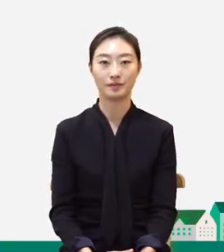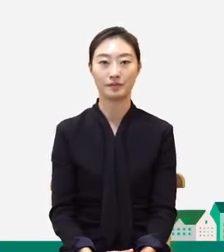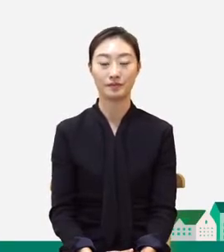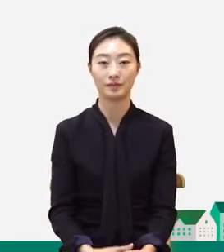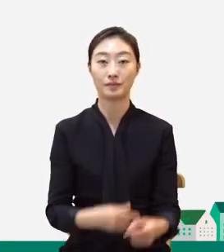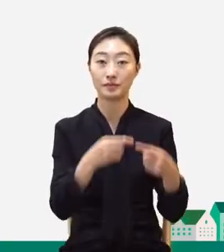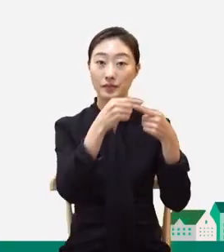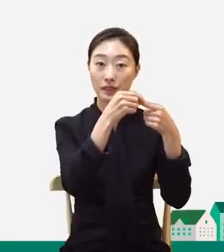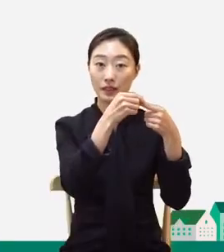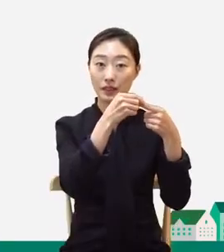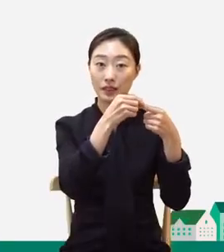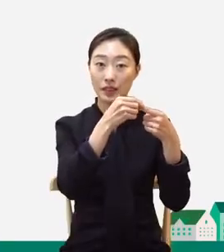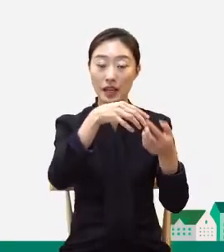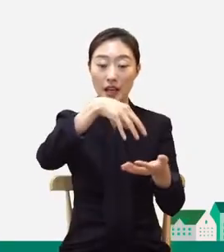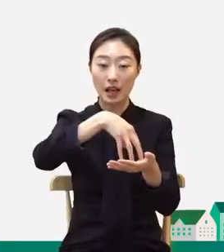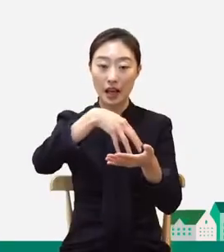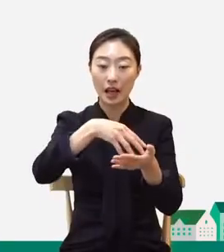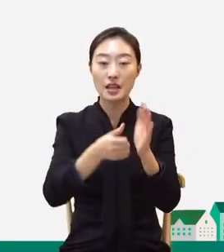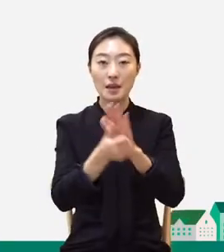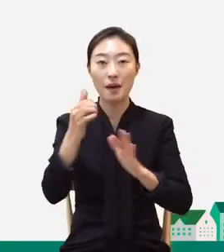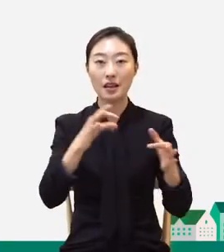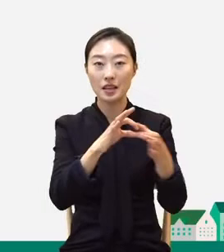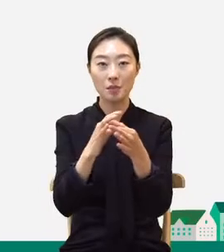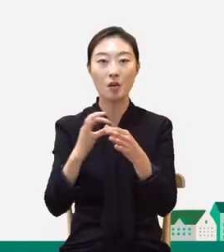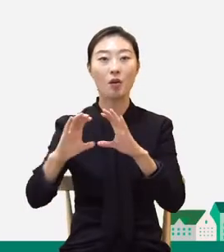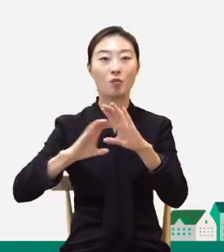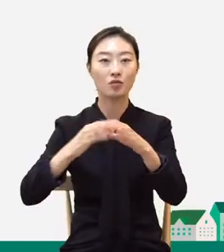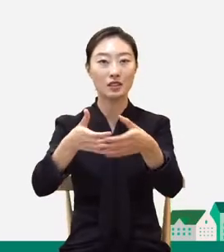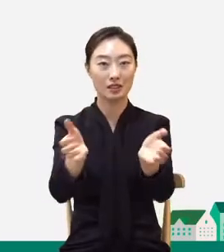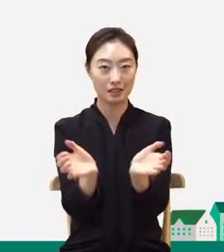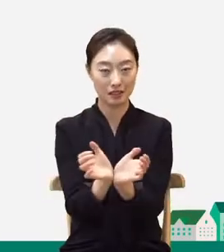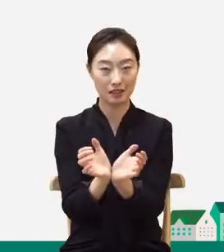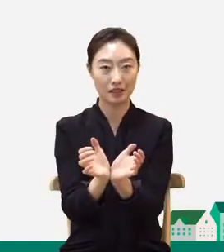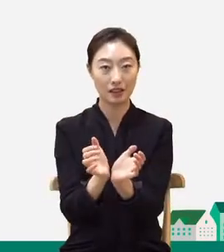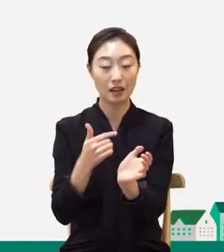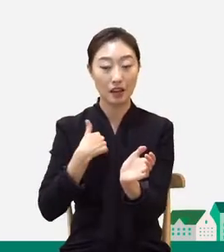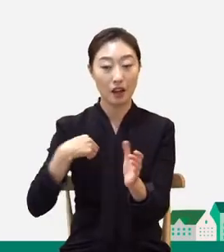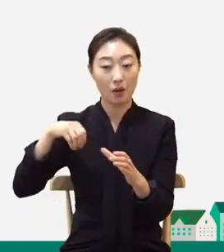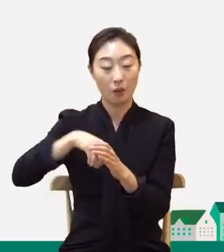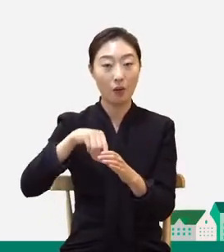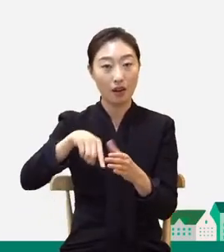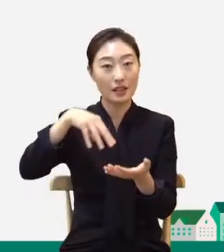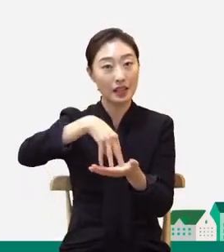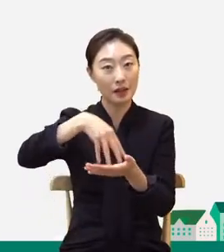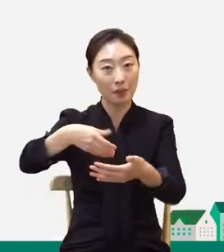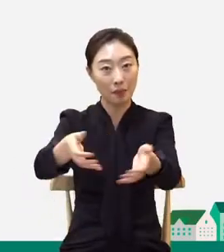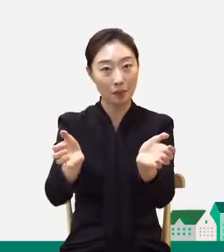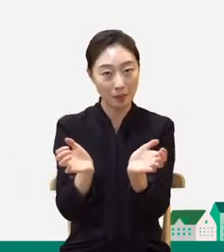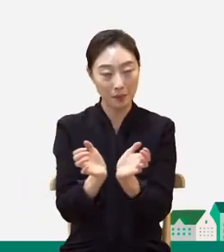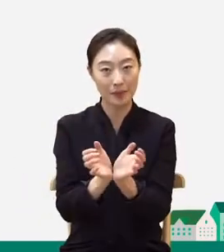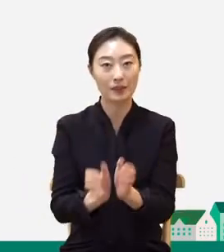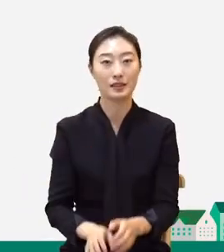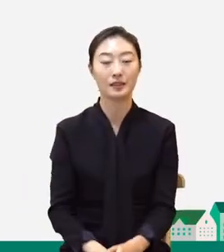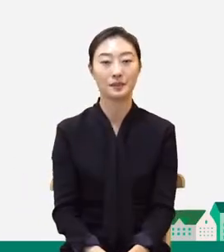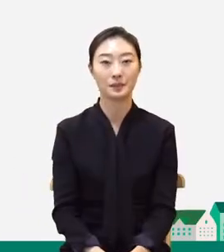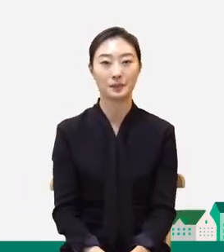첫 번째, 사단법인 희망이움 커뮤니티입니다. 제가 속해 있는 사단법인 희망이움